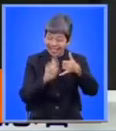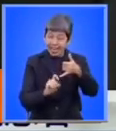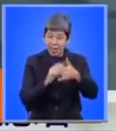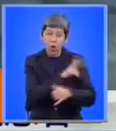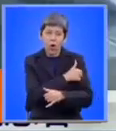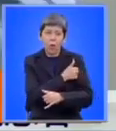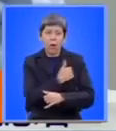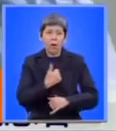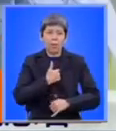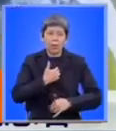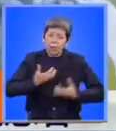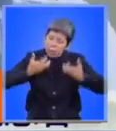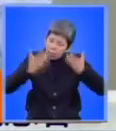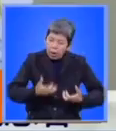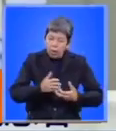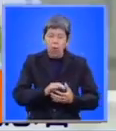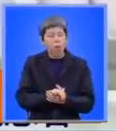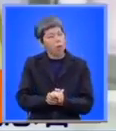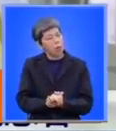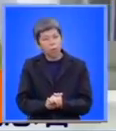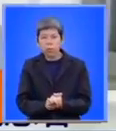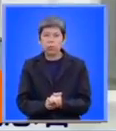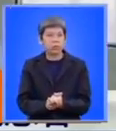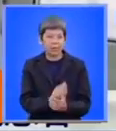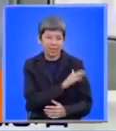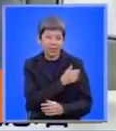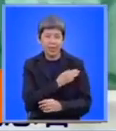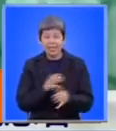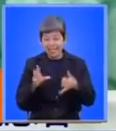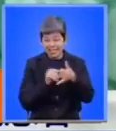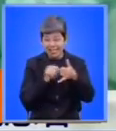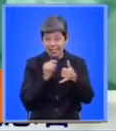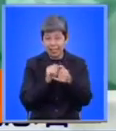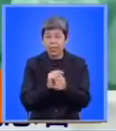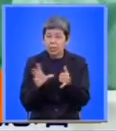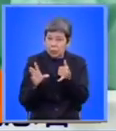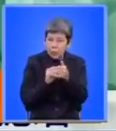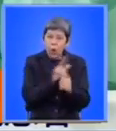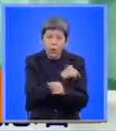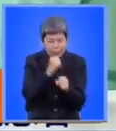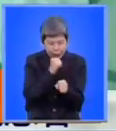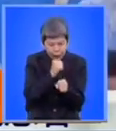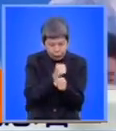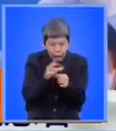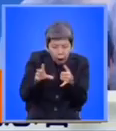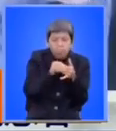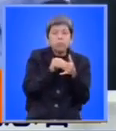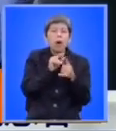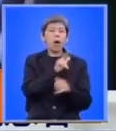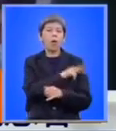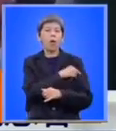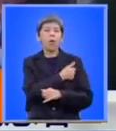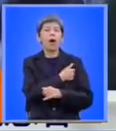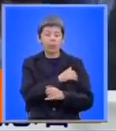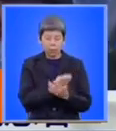คุณหมอหลี่มีอาการหนักขั้นวิกฤตเลยครับนายแพทย์หลี่ติดเชื้อไวรัสอู่ฮั่นในโรงพยาบาลที่เขาทำงานอยู่นั่นแหละก็คือที่โรงพยาบาลก